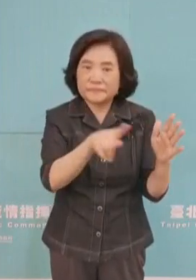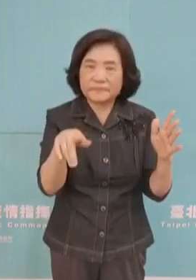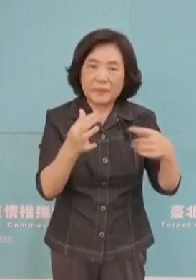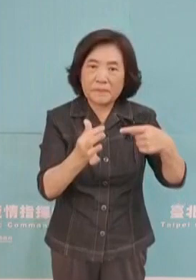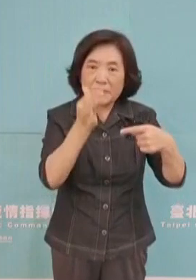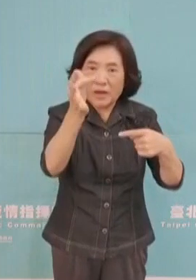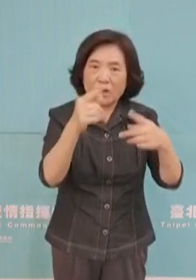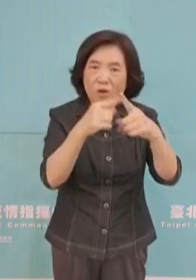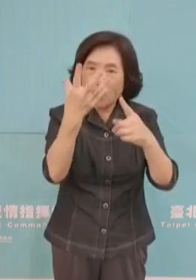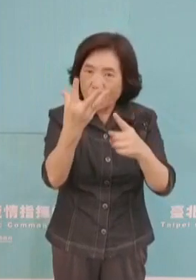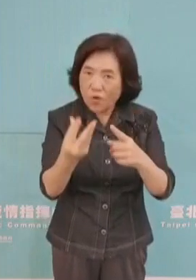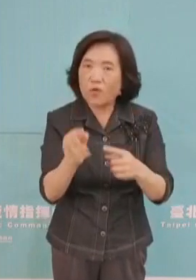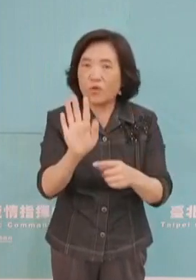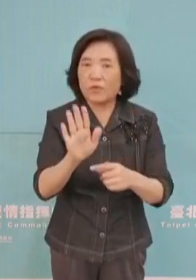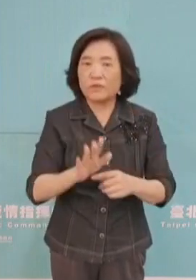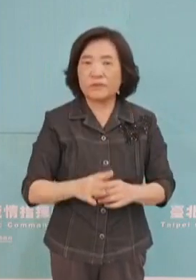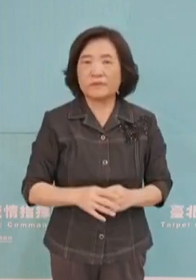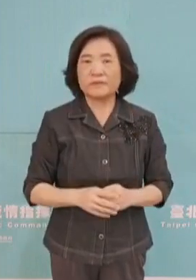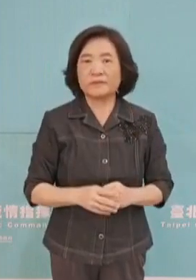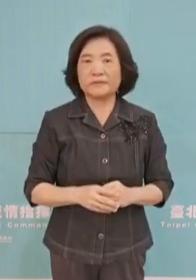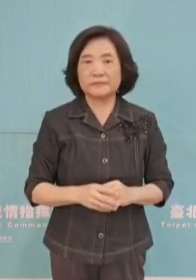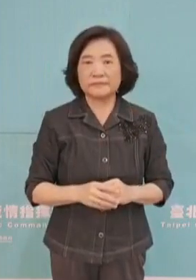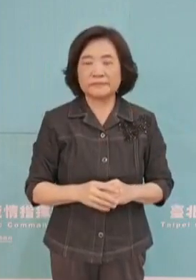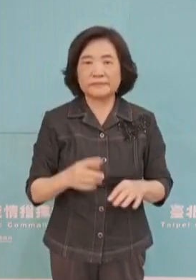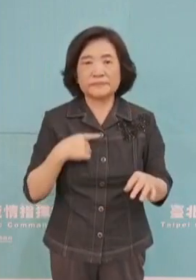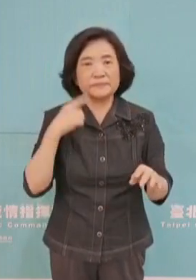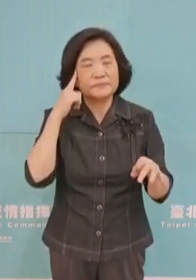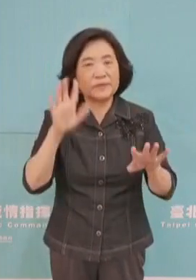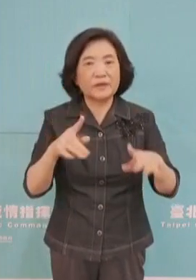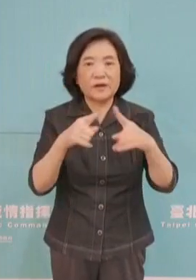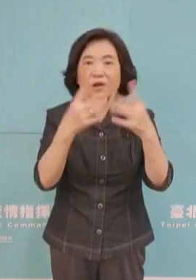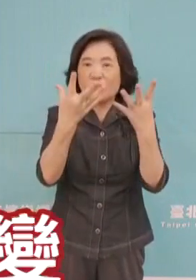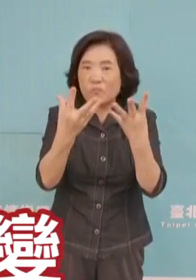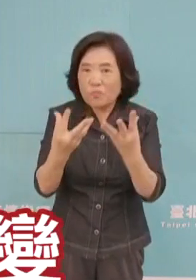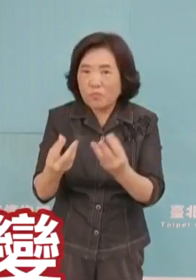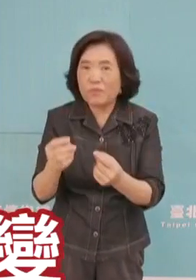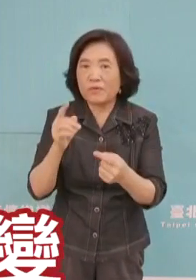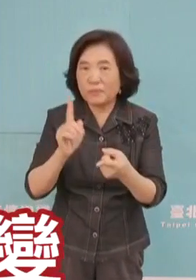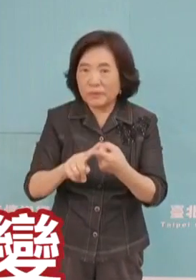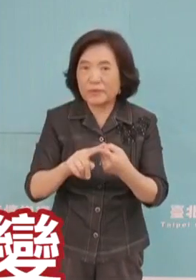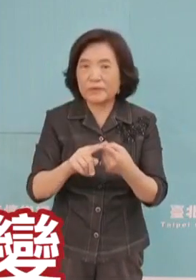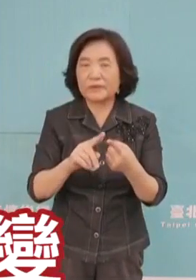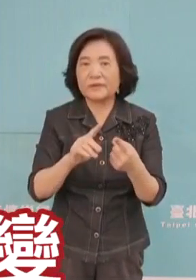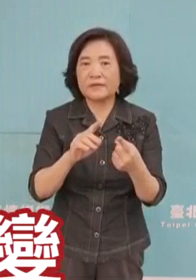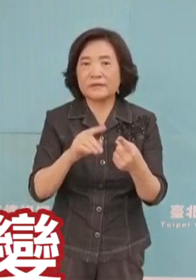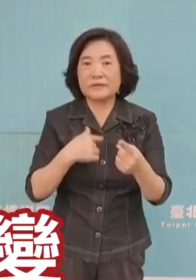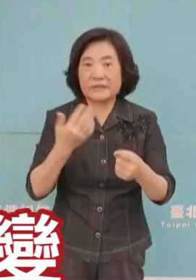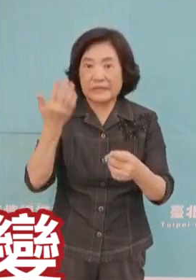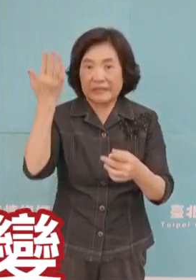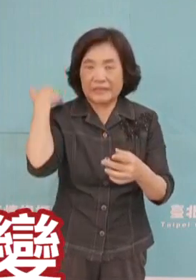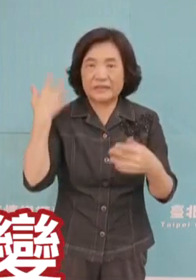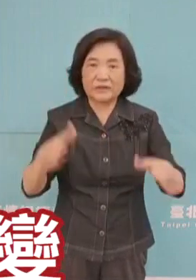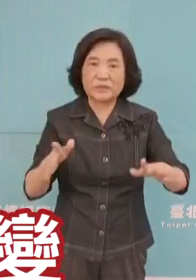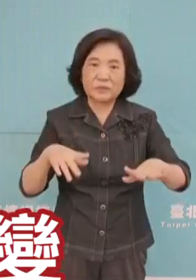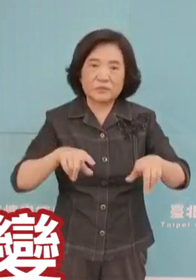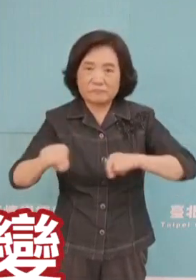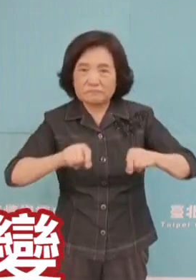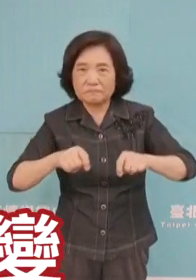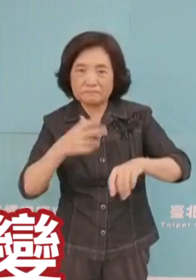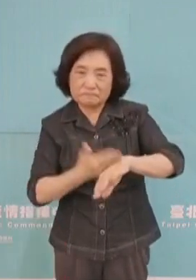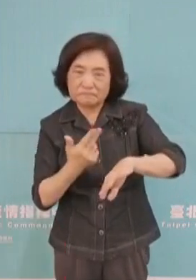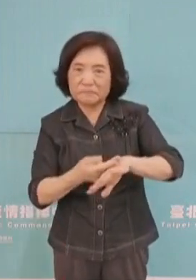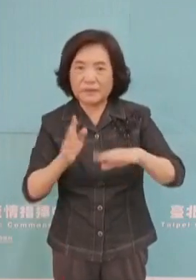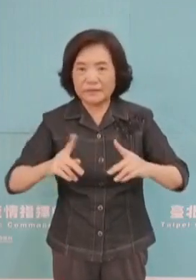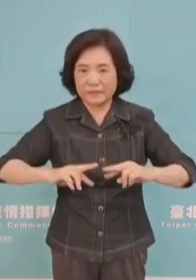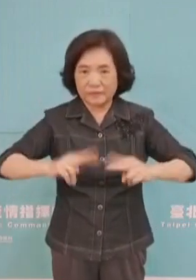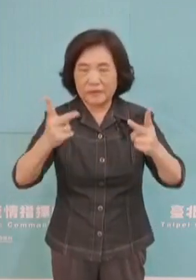诊人数在下降啊。那所以也因为这人数在下降，所以过去那种。很多战术要再改变，